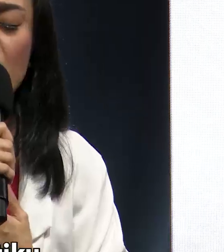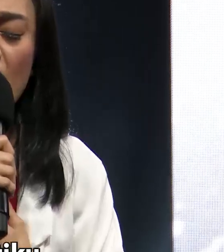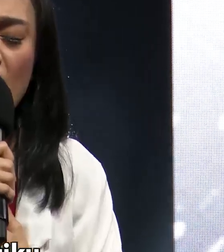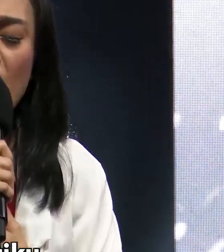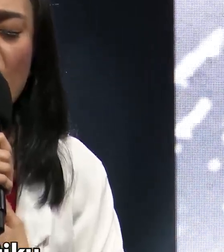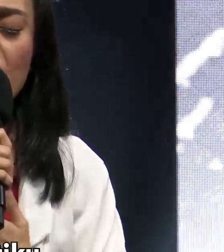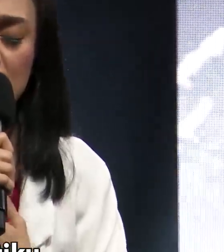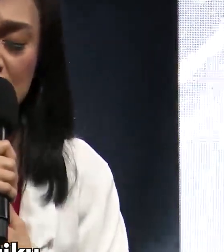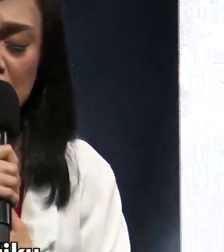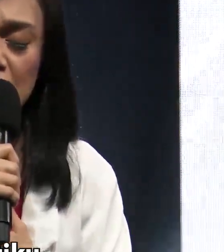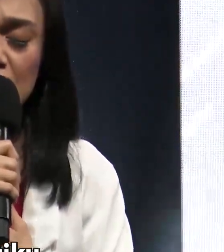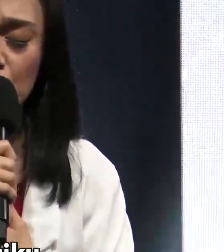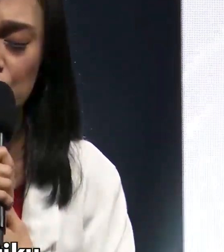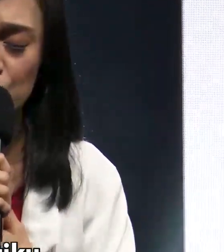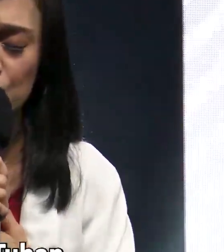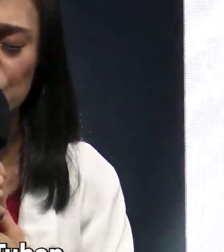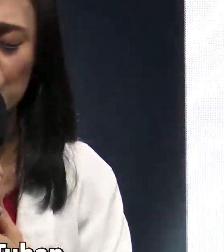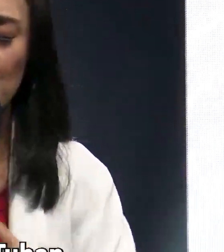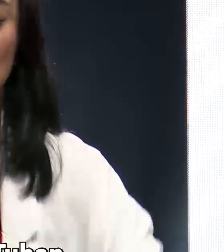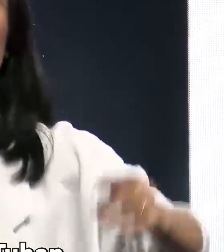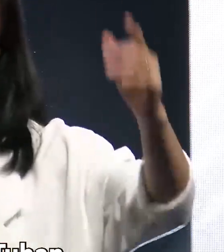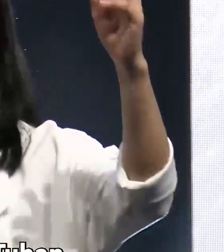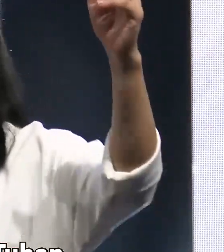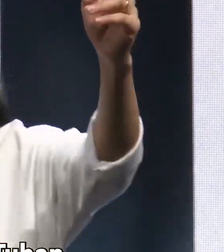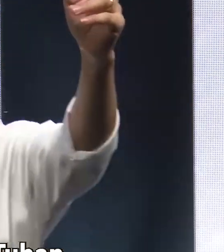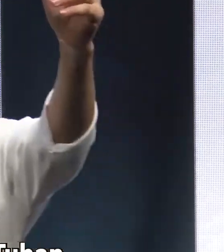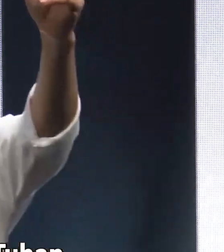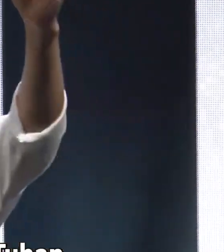selalu di hatiku,